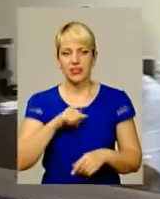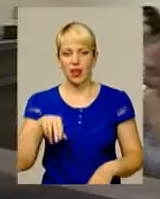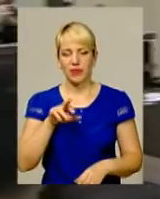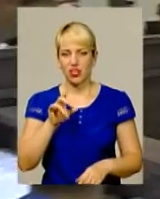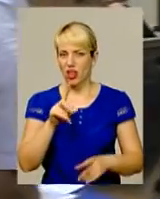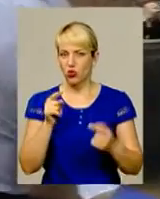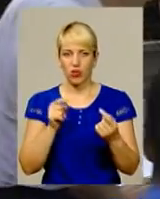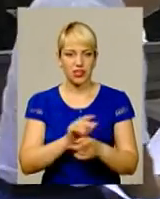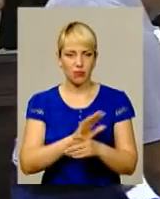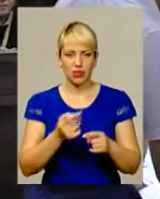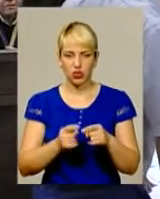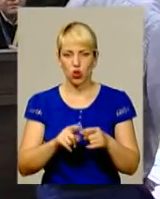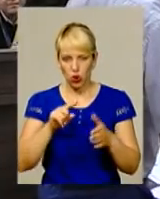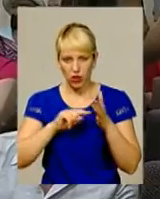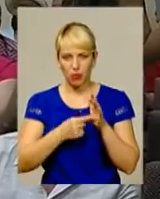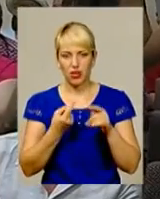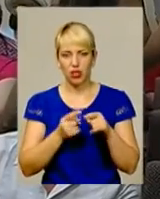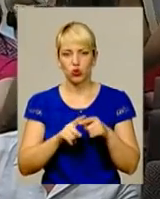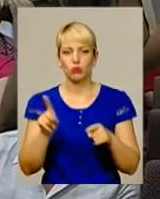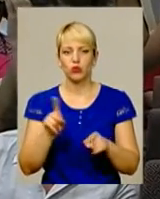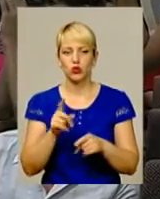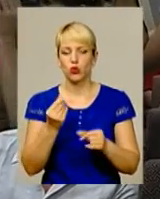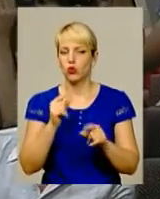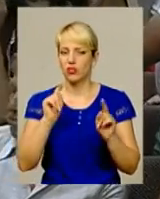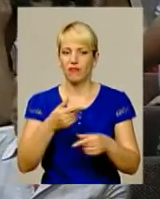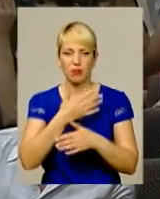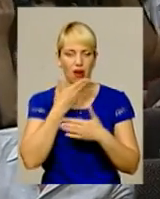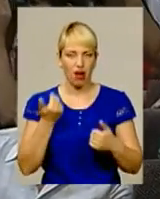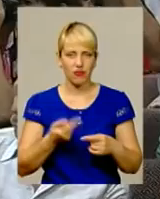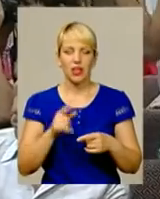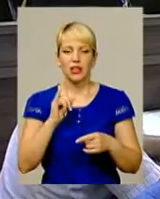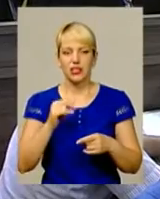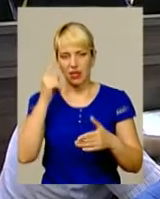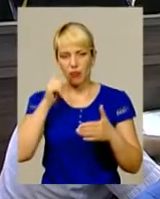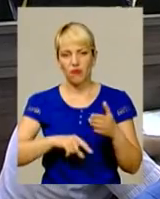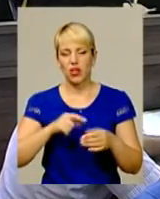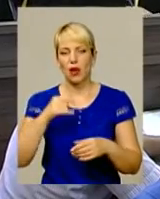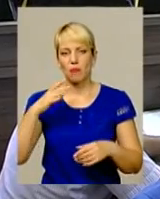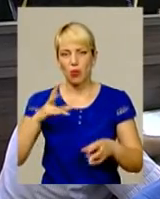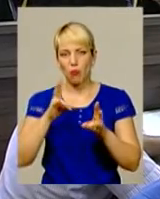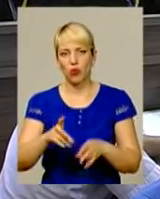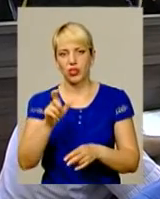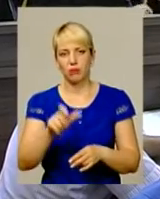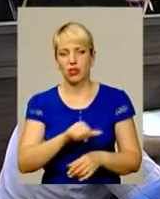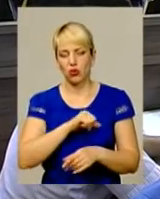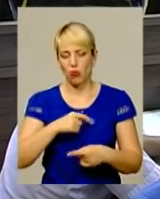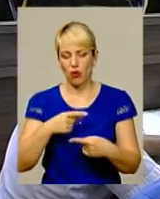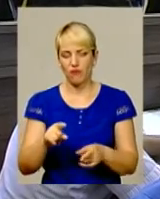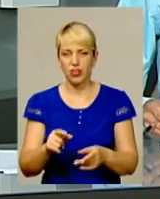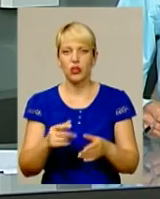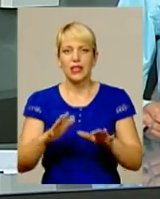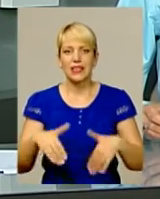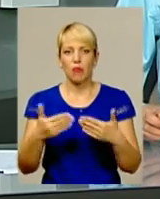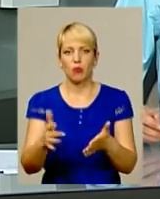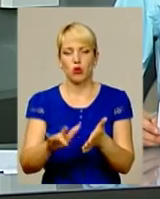цього не заперечує, але наполягає на тому, що грошей не вимагав та запевняє. Потерпілий добровільно запропонував розрахуватися за те,